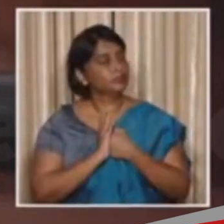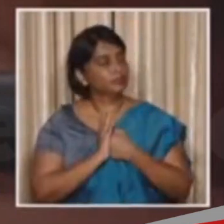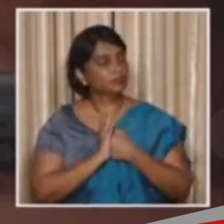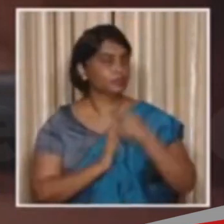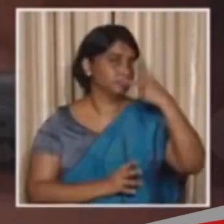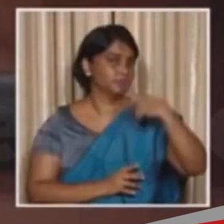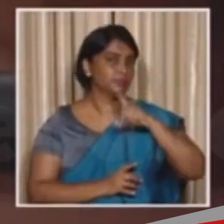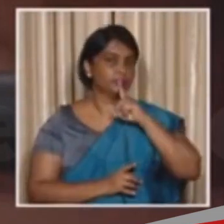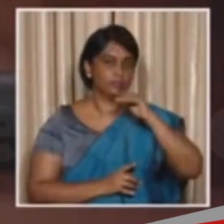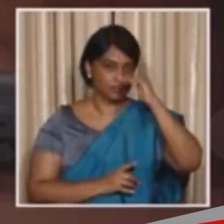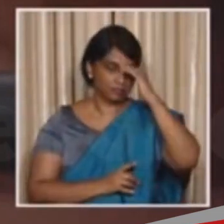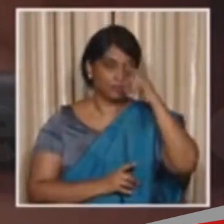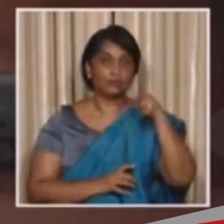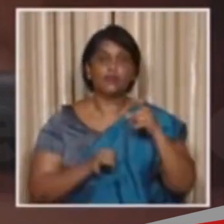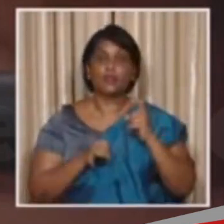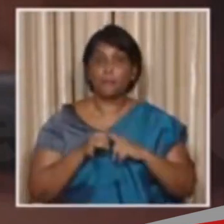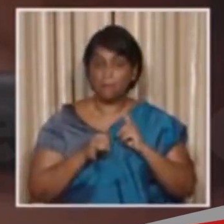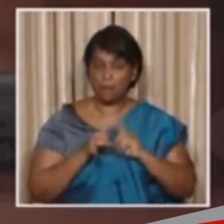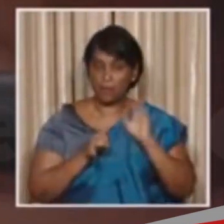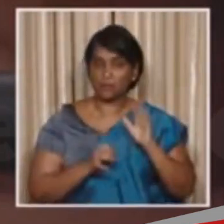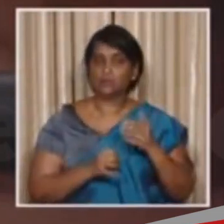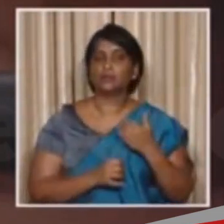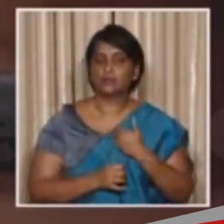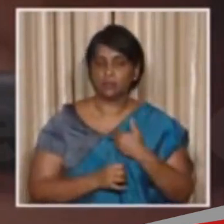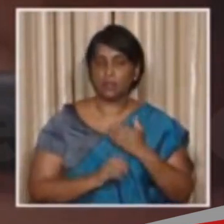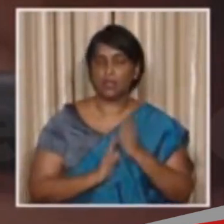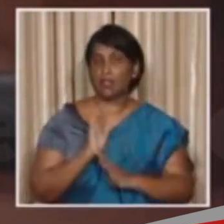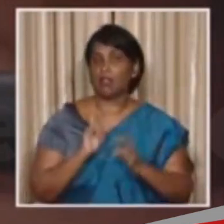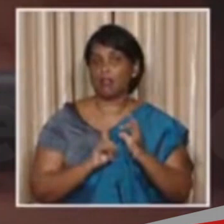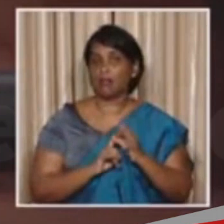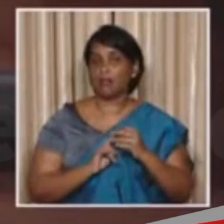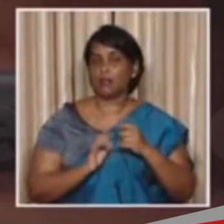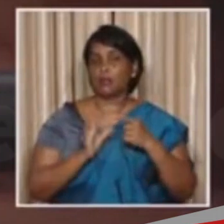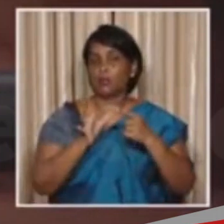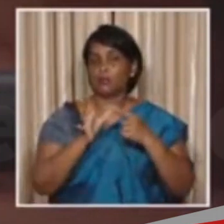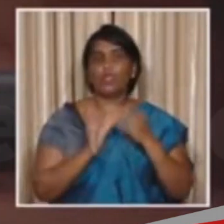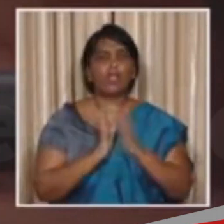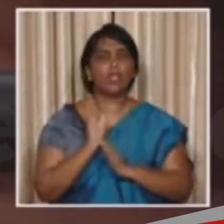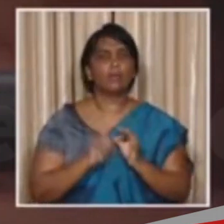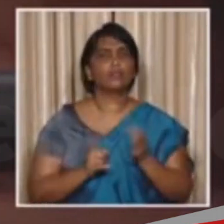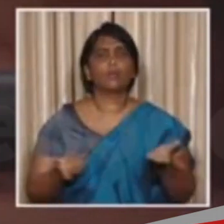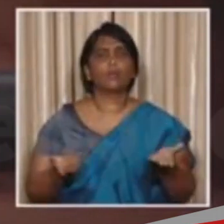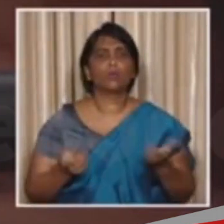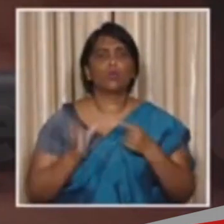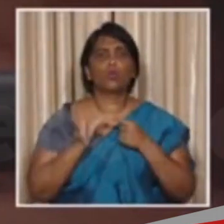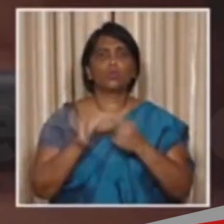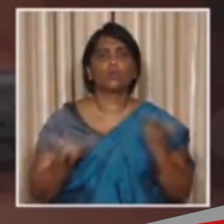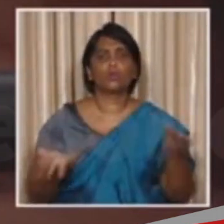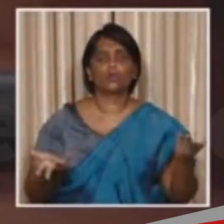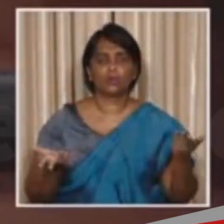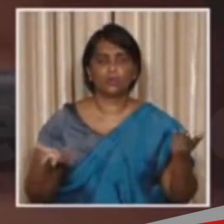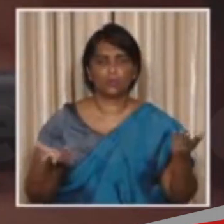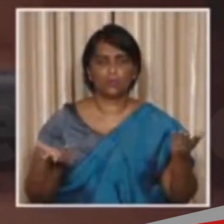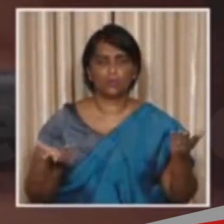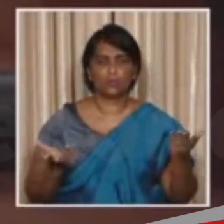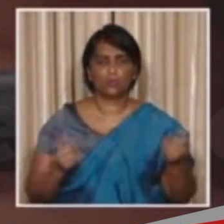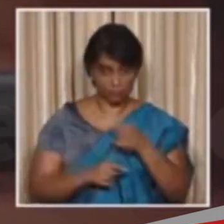නියෝජක කතානායකතුමනි, මේ ප්‍රශ්න පිළිබඳ මම අමාත්‍යතුමාගෙන් අපේක්ෂා කර කවුද නැමැතිතුමා? උත්තර දෙන්නේ කවුද? සභානායකතුමා.